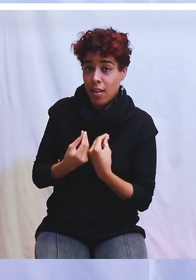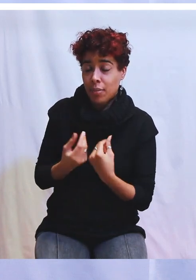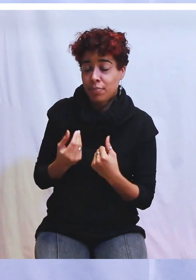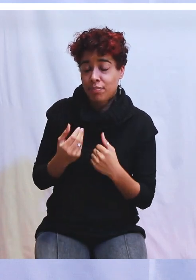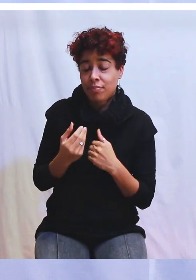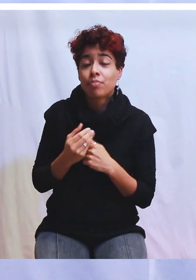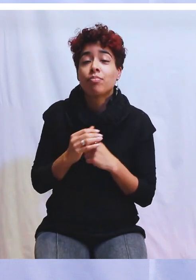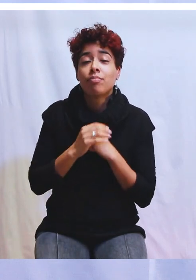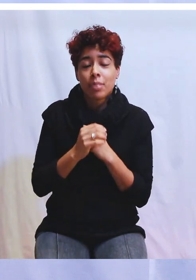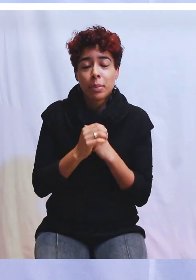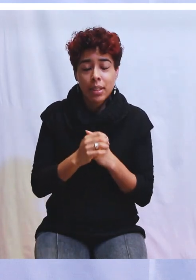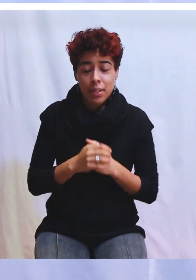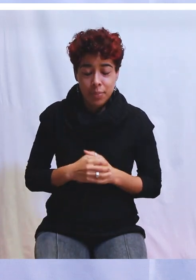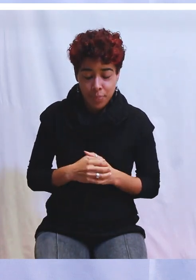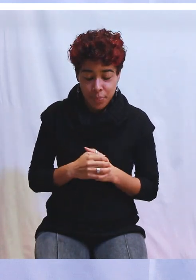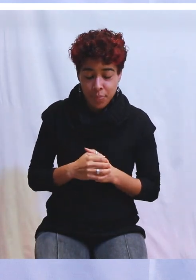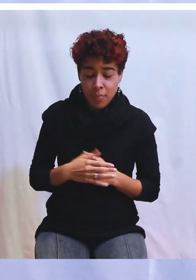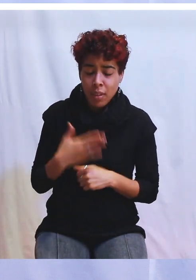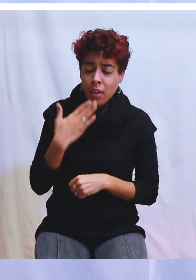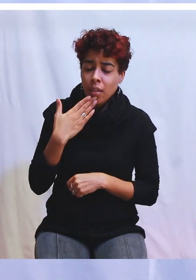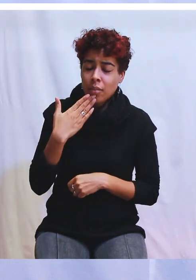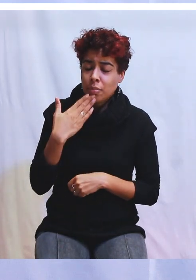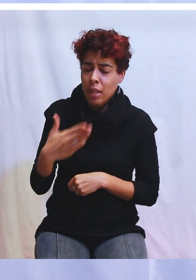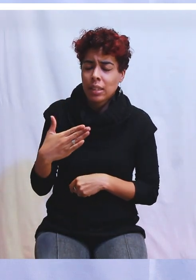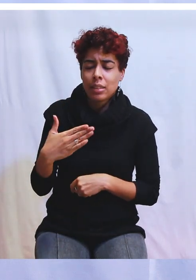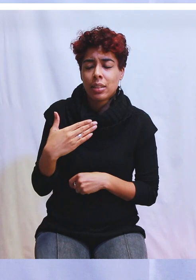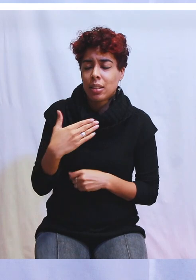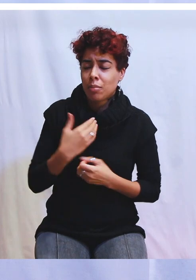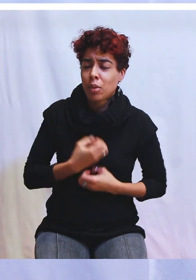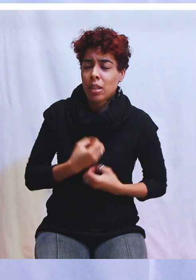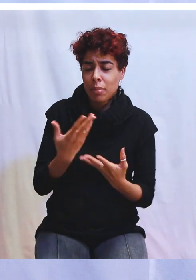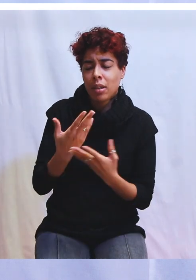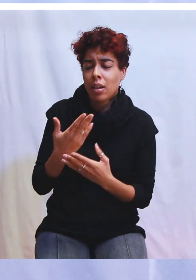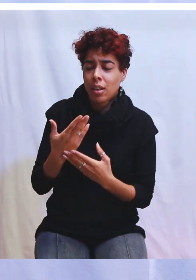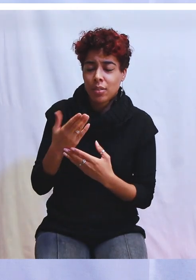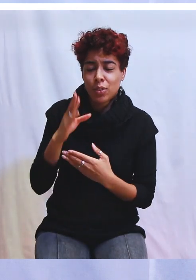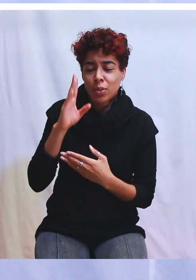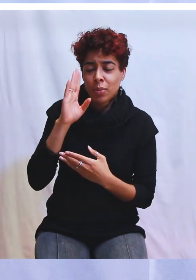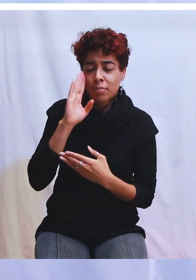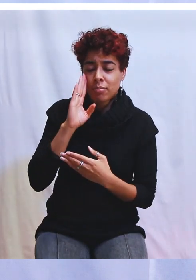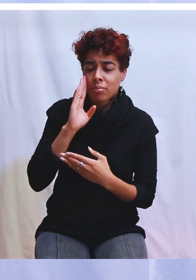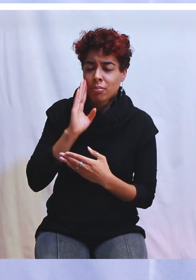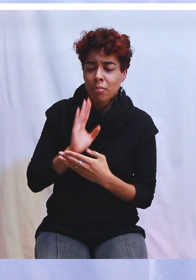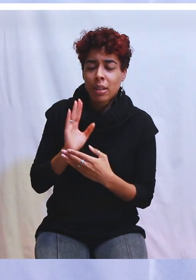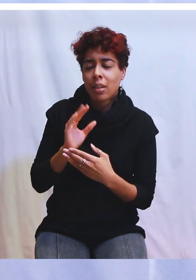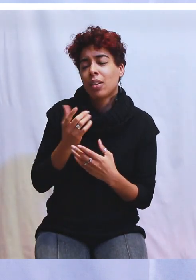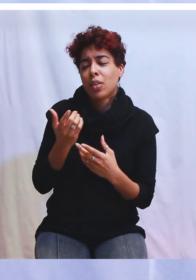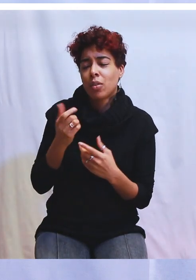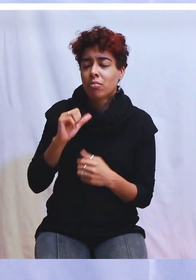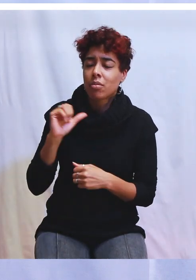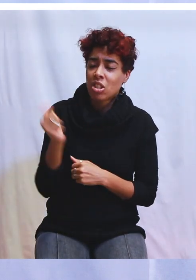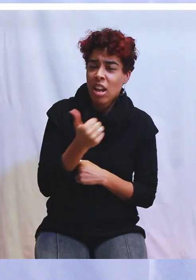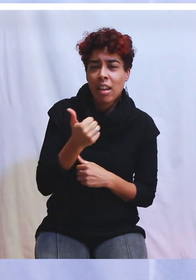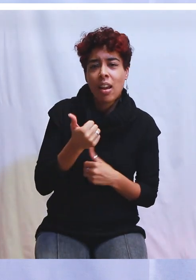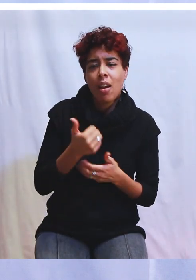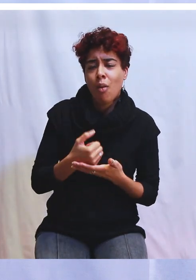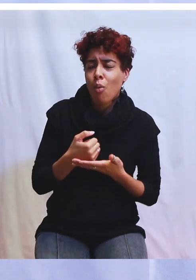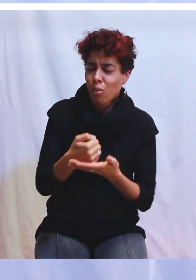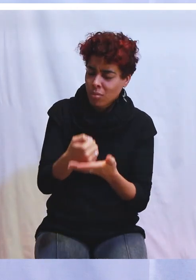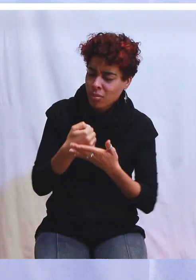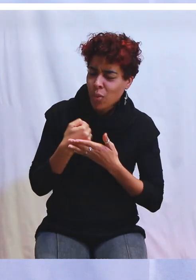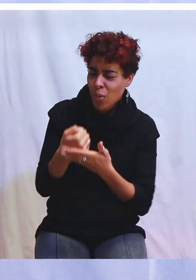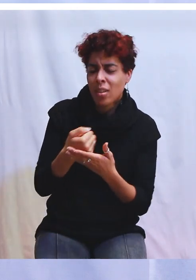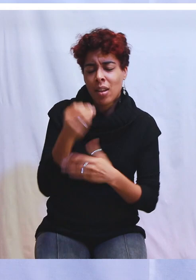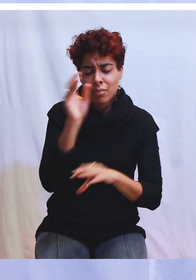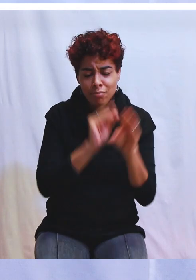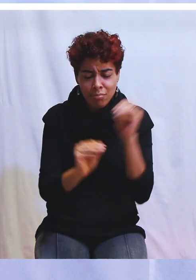Seigneur, merci pour ta parole. Je te prie, Père, pour que on prenne soin les uns des autres, Seigneur notre Dieu. Donne-nous ton cœur afin, Seigneur